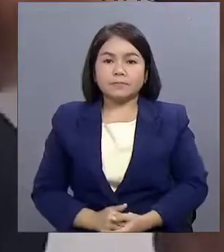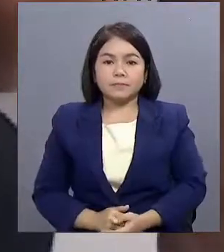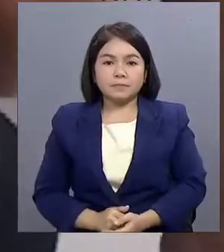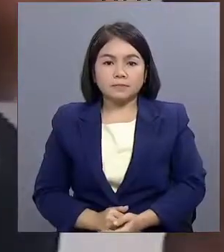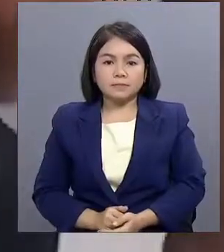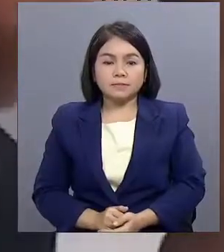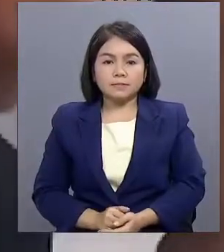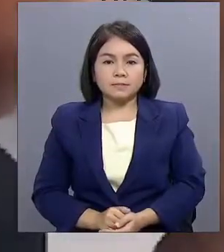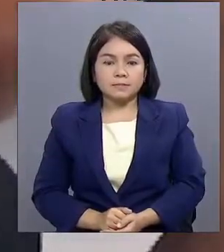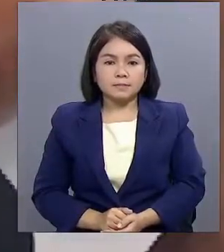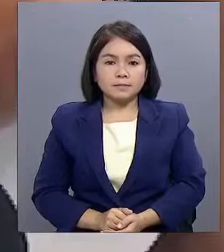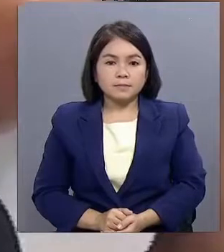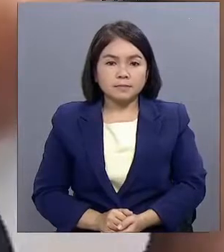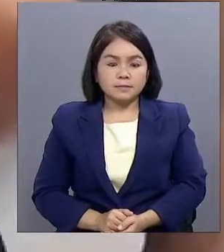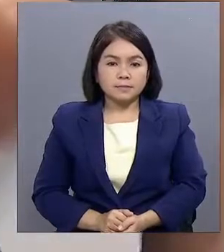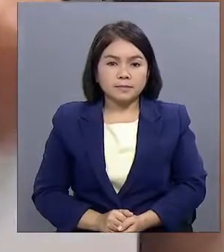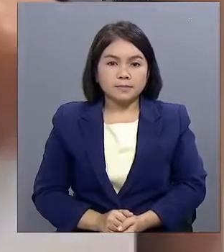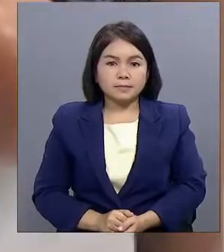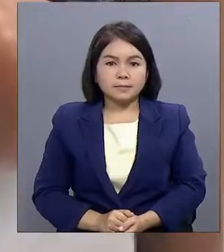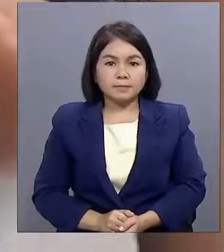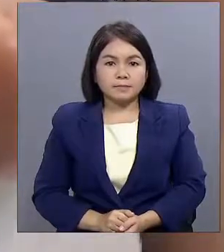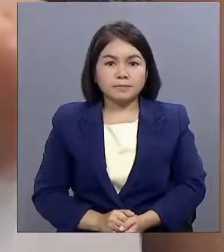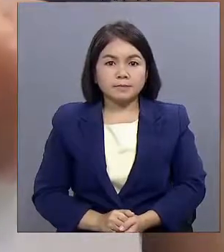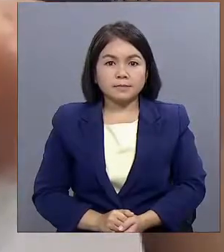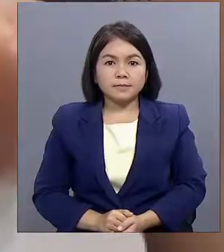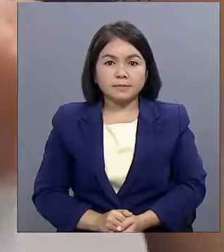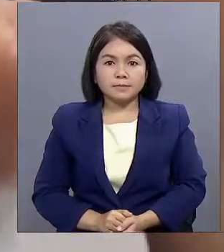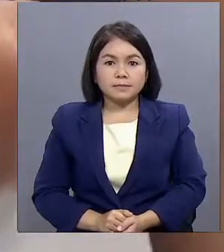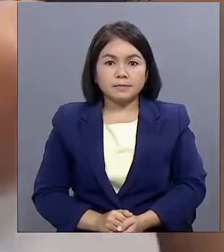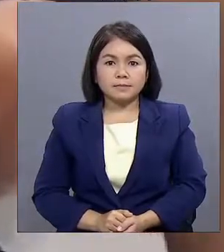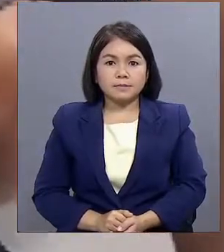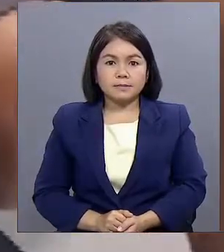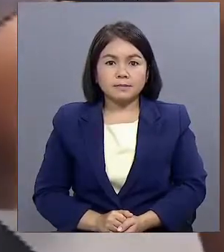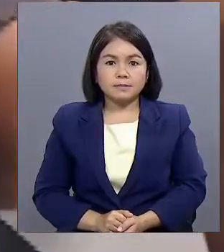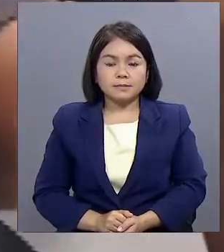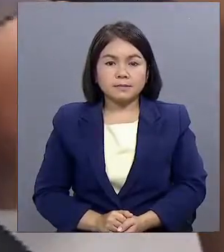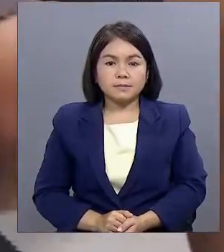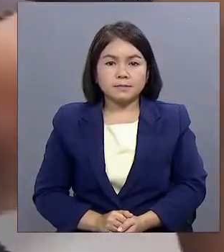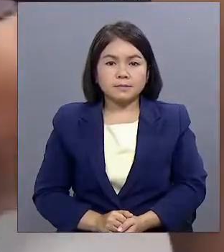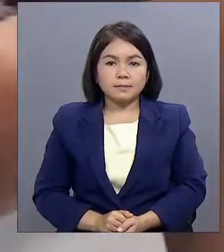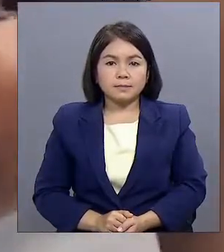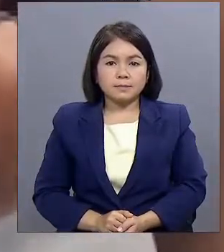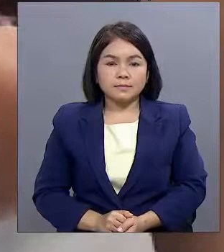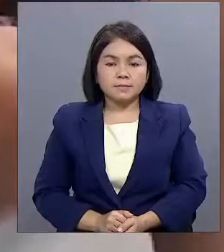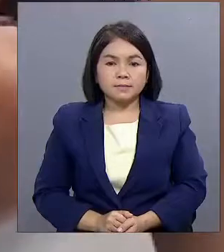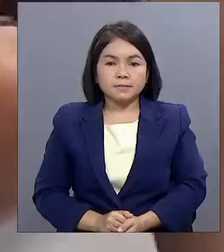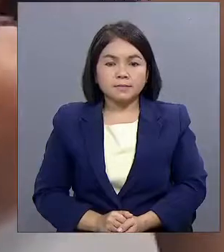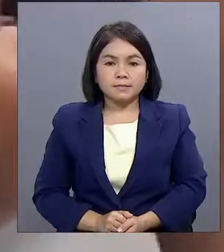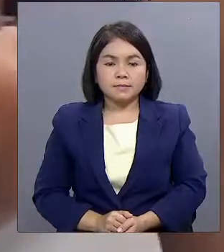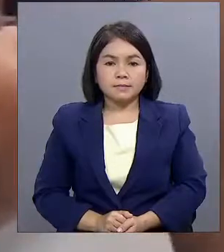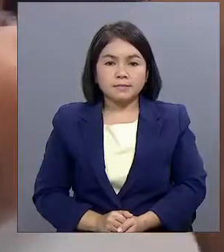ราลูกสาวเขากอดแล้วลูกแค่กอดปอกอันนี้ใจแล้วปลื้มใจ